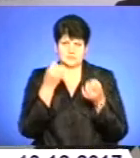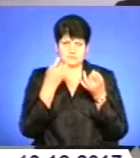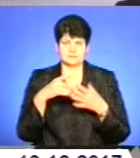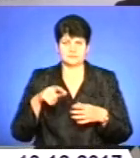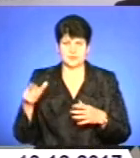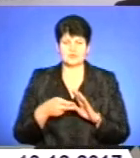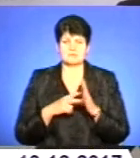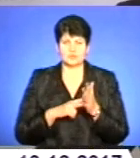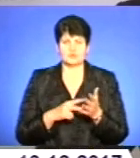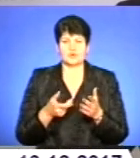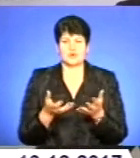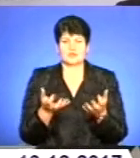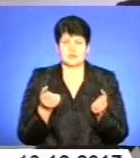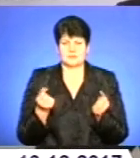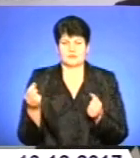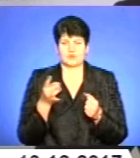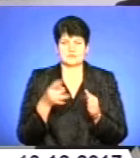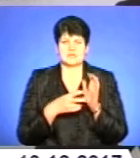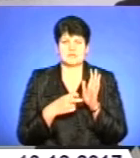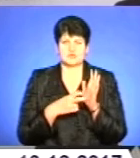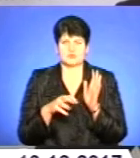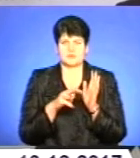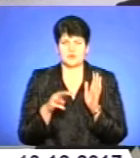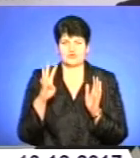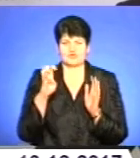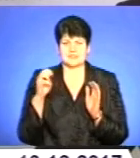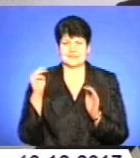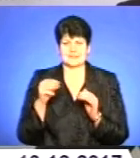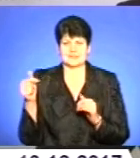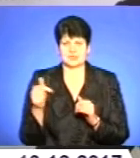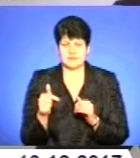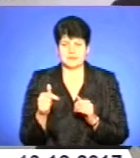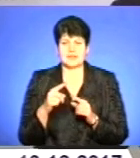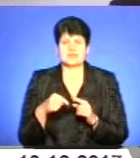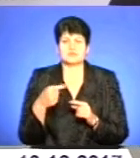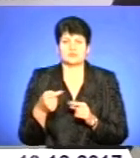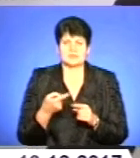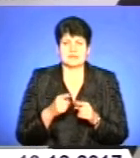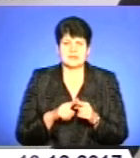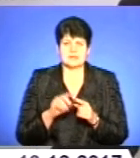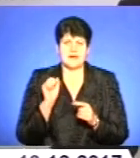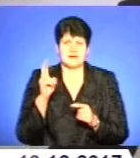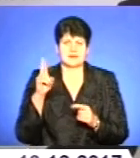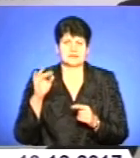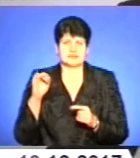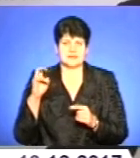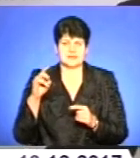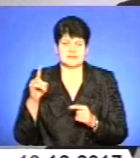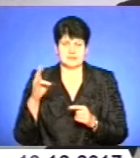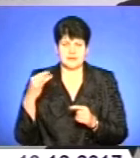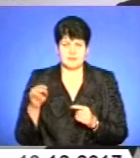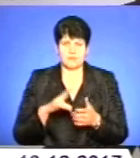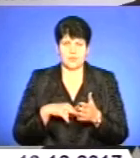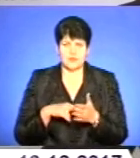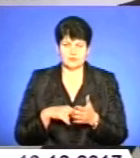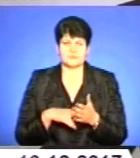Його заплановано отримати в розмірі 700 мільйонів 400 тисяч гривень. Наступне – це акцизний податок в розмірі 140,3 мільйона